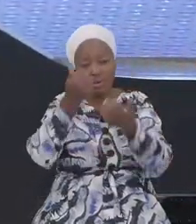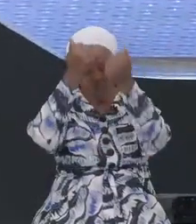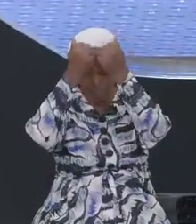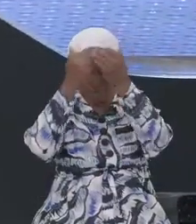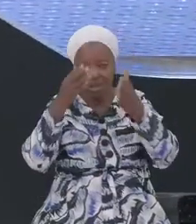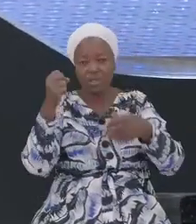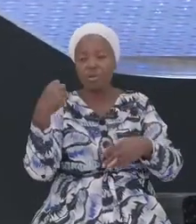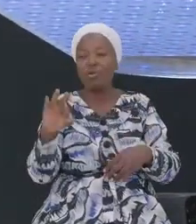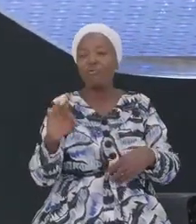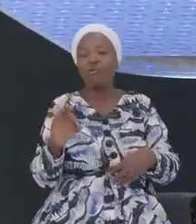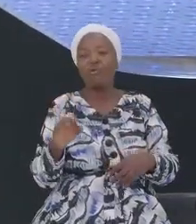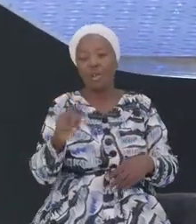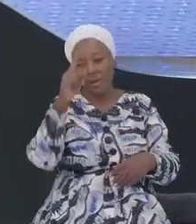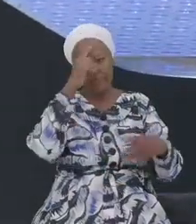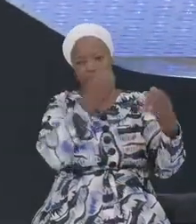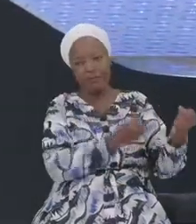foi.